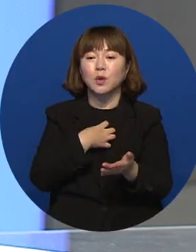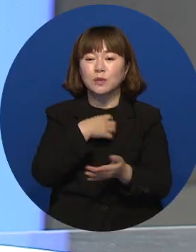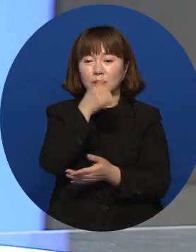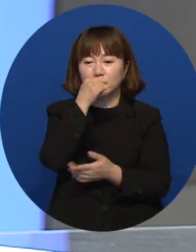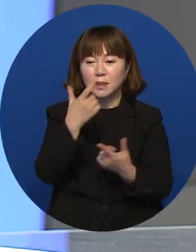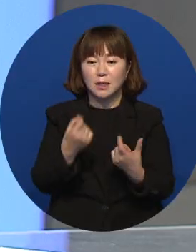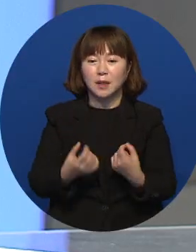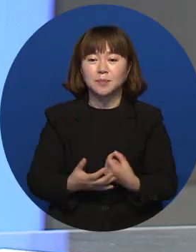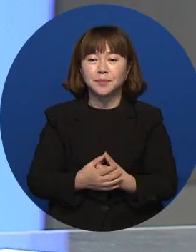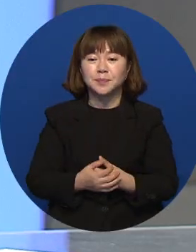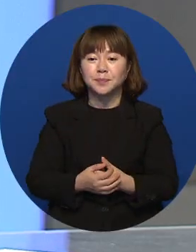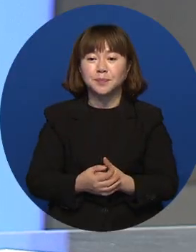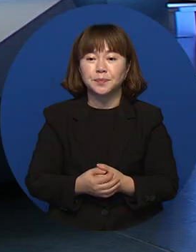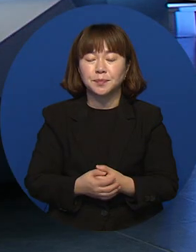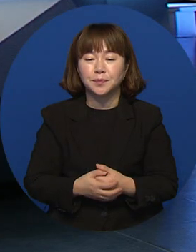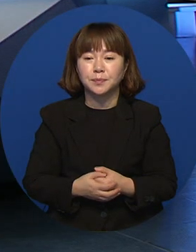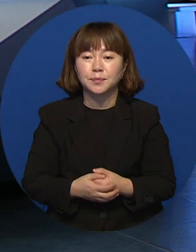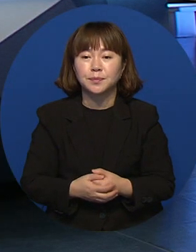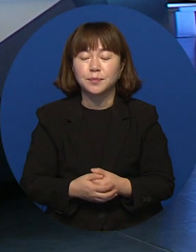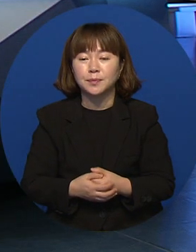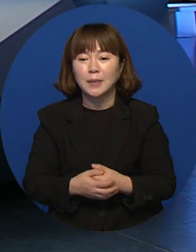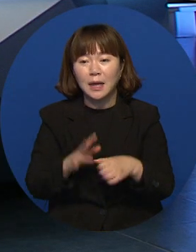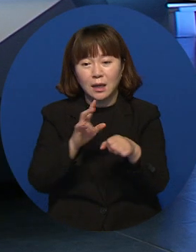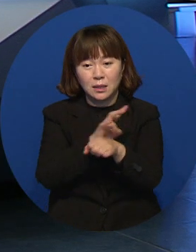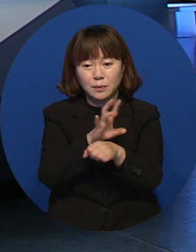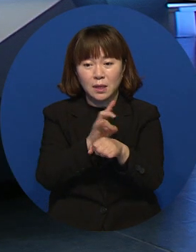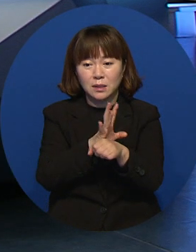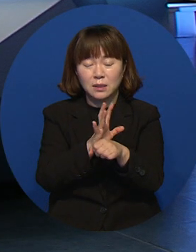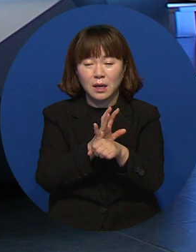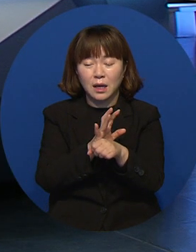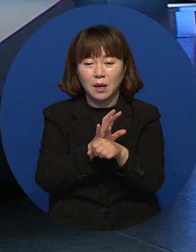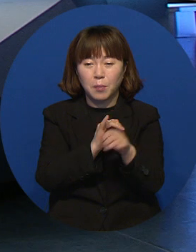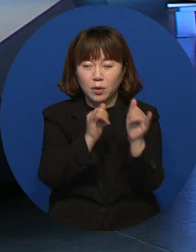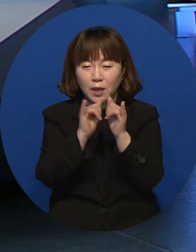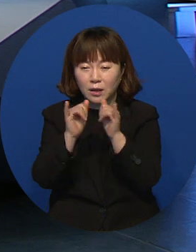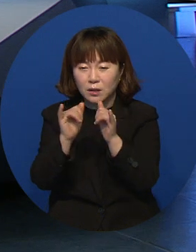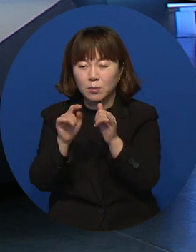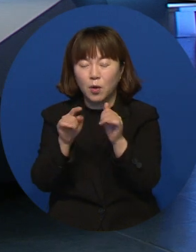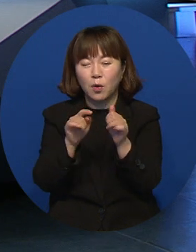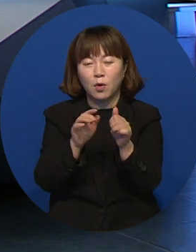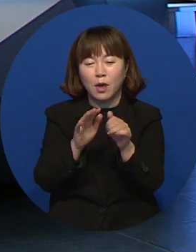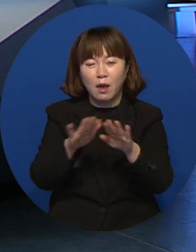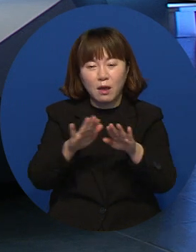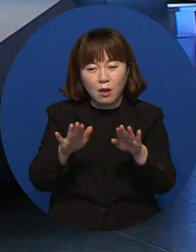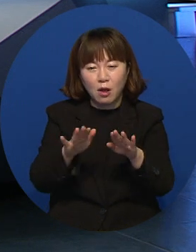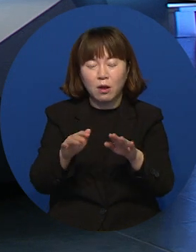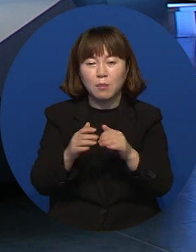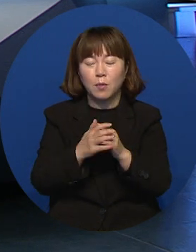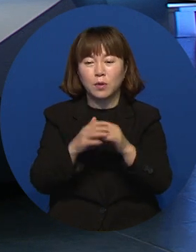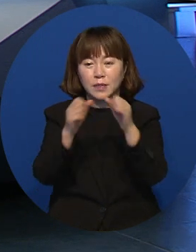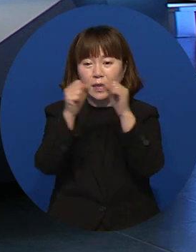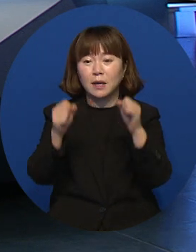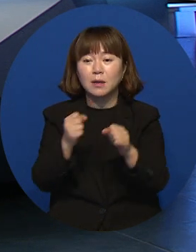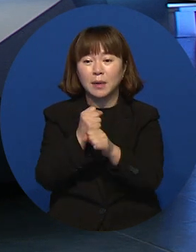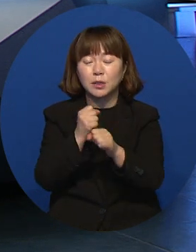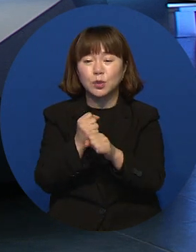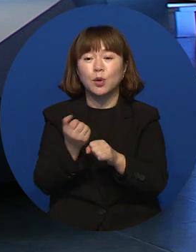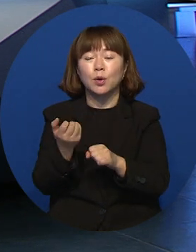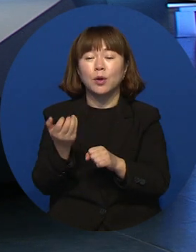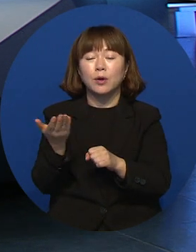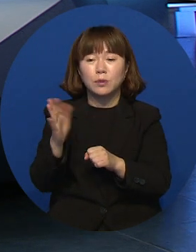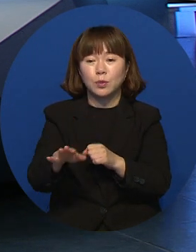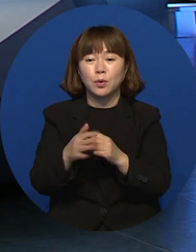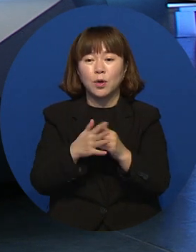원장님 말씀 하신대로 아무리 24시간 대응체계를 같은 갖춘다 하더라도 실제로 응급상황이 밥 그 발생을 했을 때